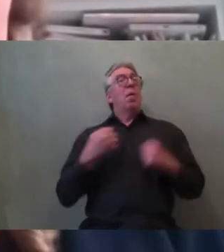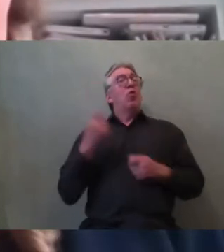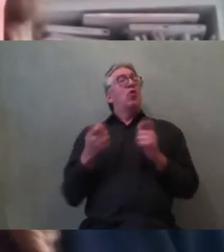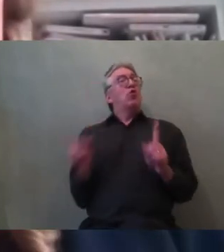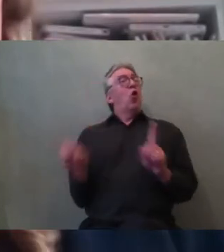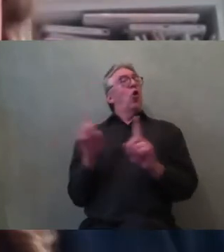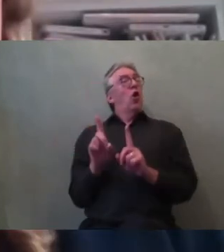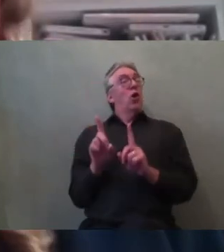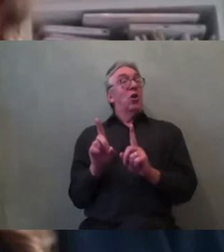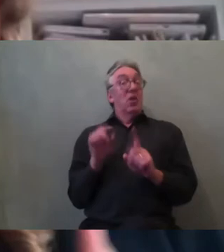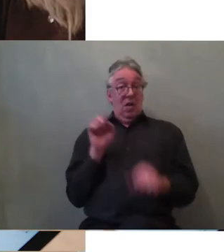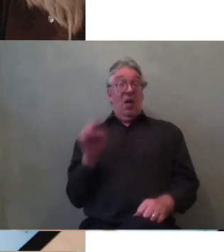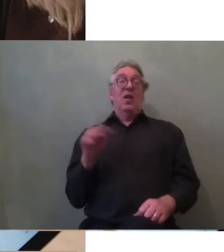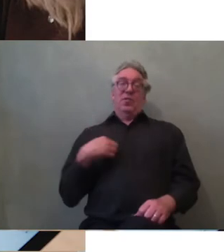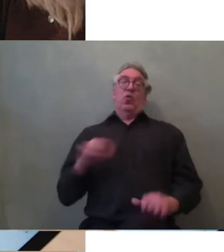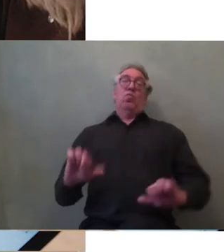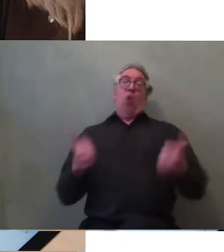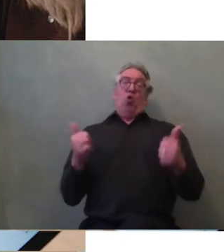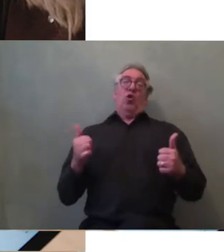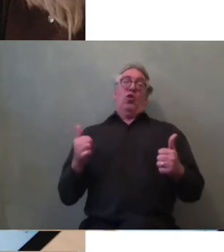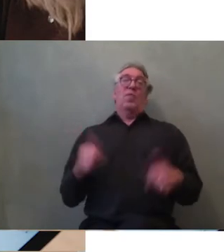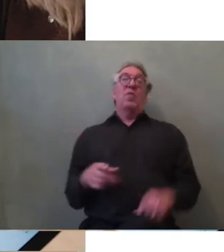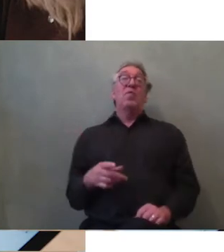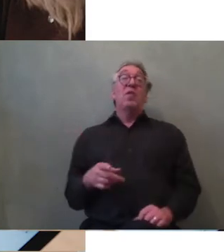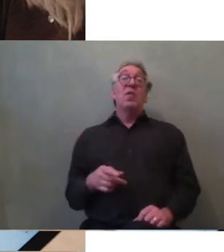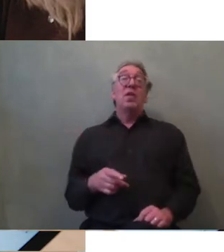Volgende. Het is namelijk zo dat